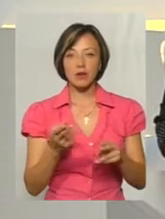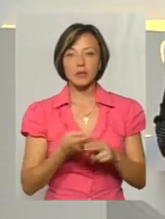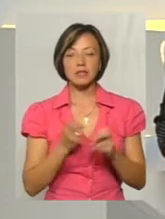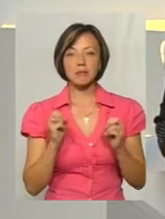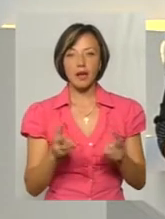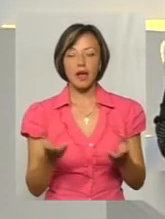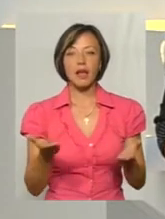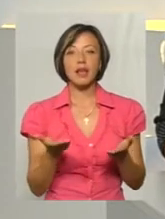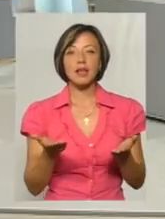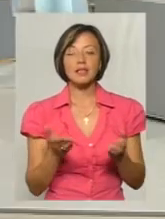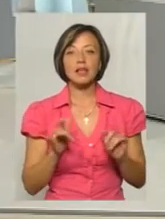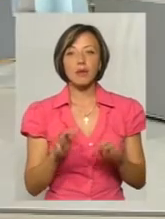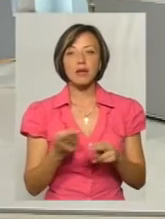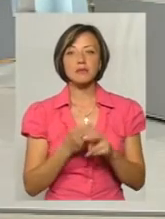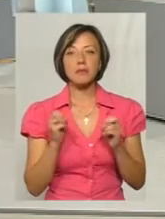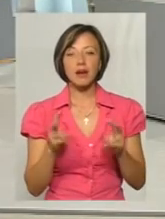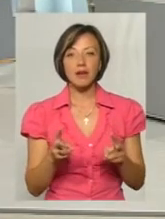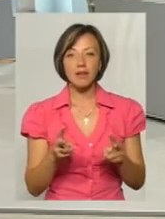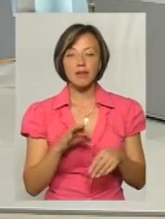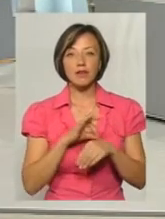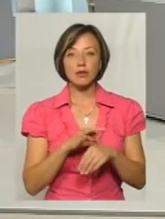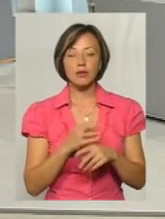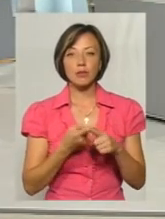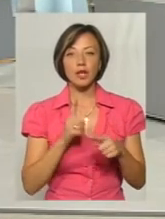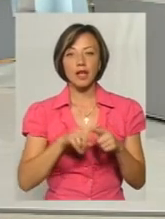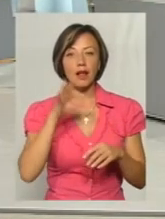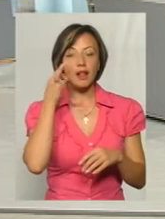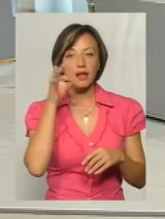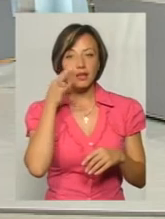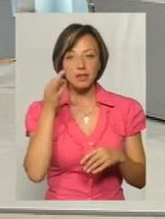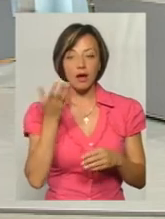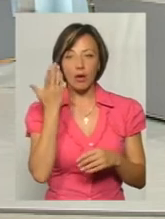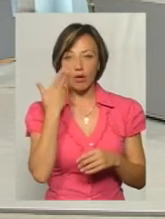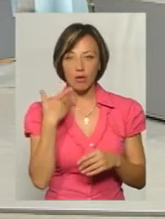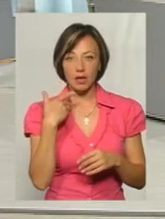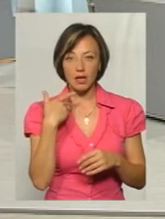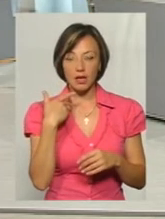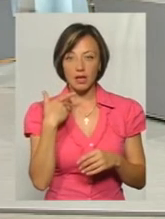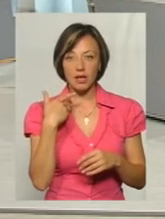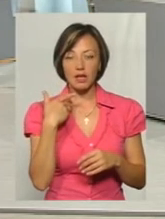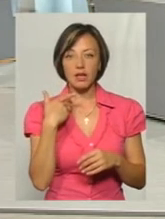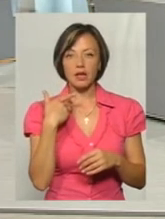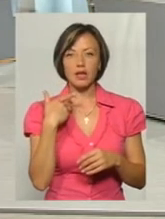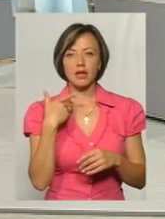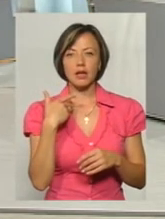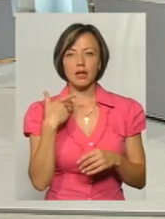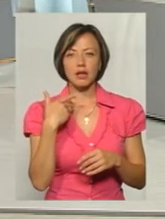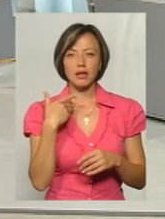А які заходи безпеки ведуться опять по тих лисах, коли від скасу почнуть